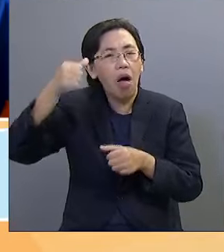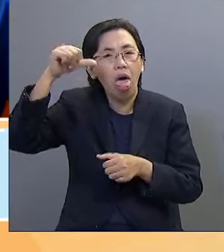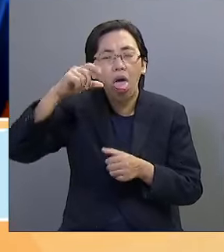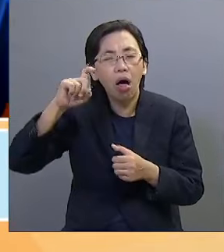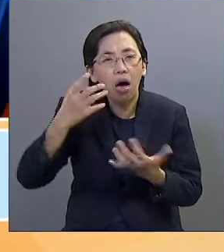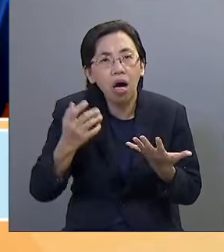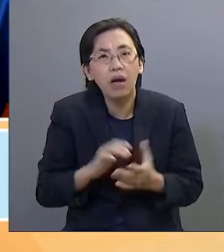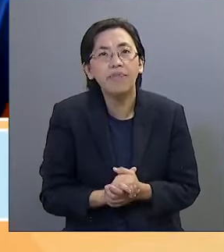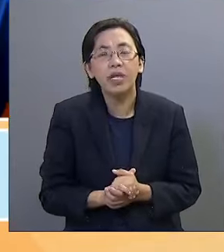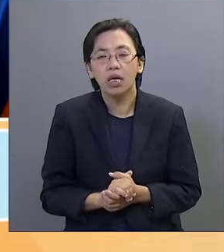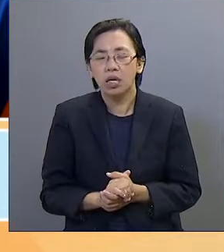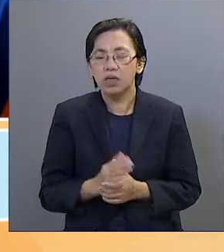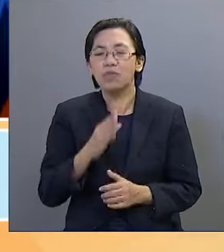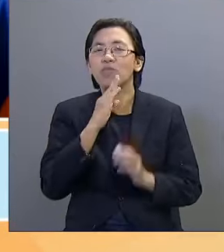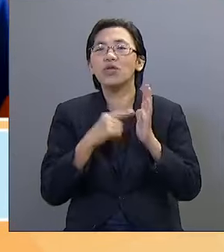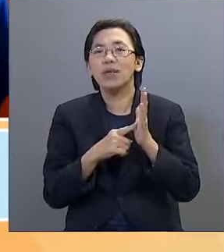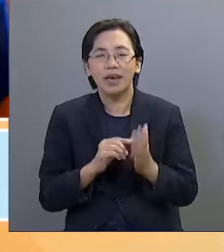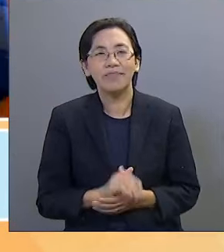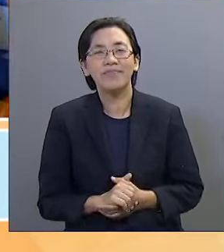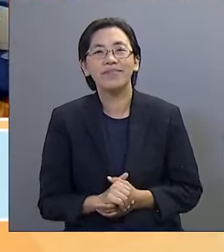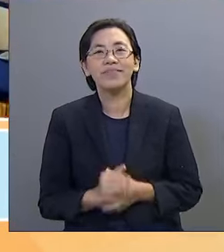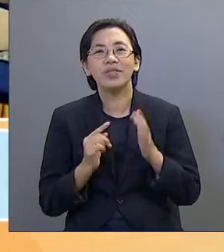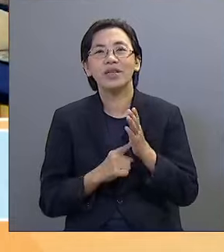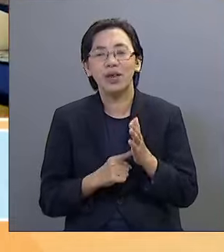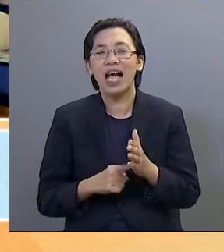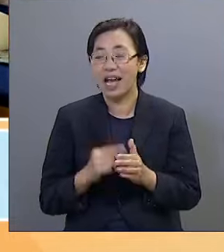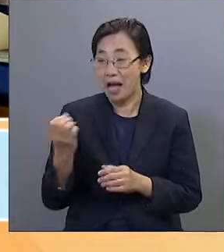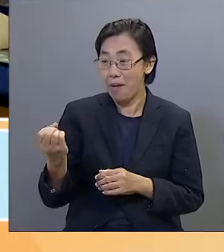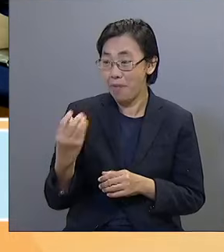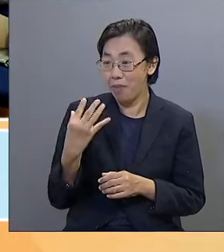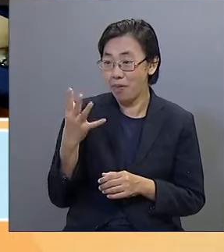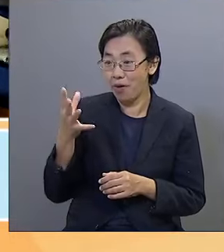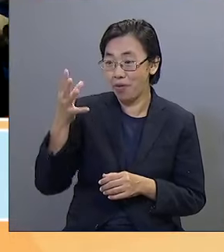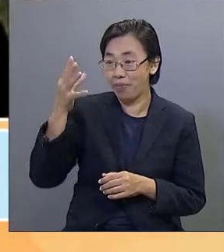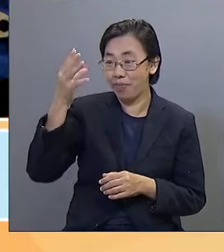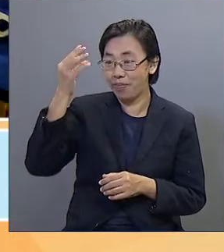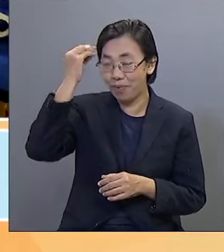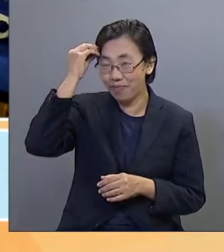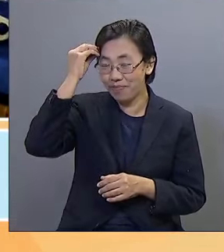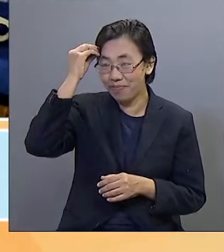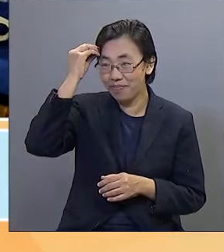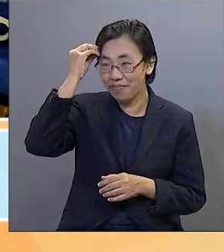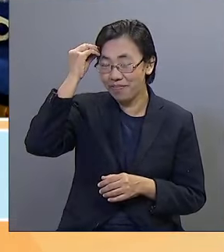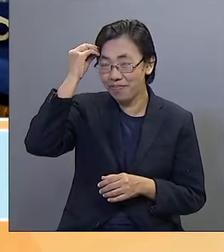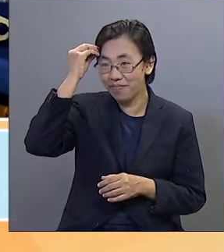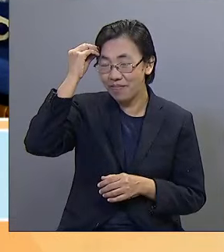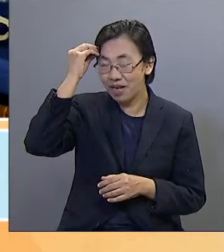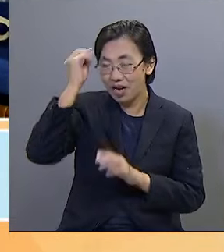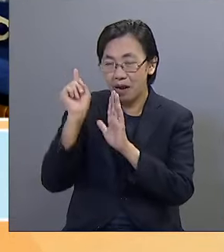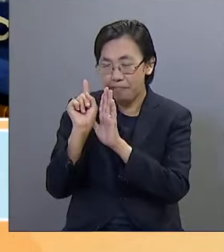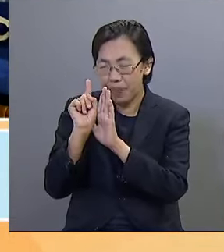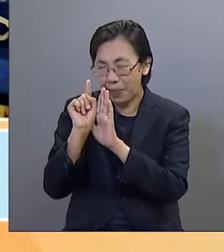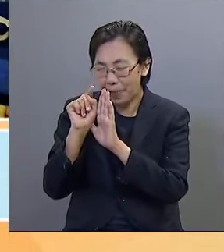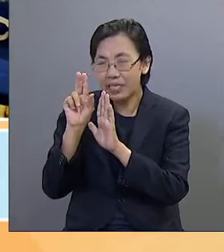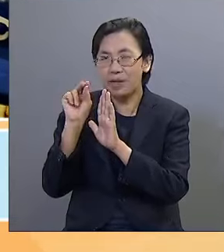จำแบบระยะสั้นไม่ได้สมมติข้อมูลเข้าไปในสมองเราเนี่ยแล้วก็รอประมาณ30วินาที